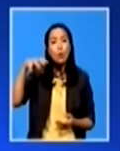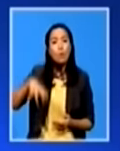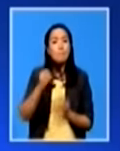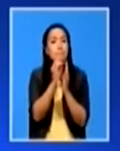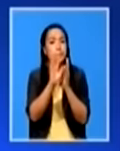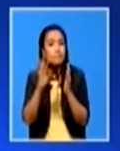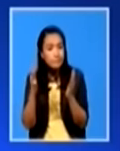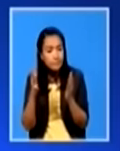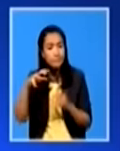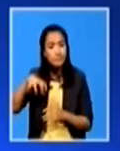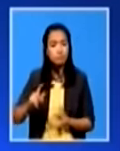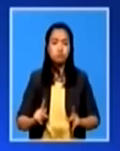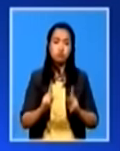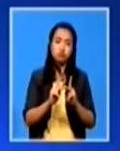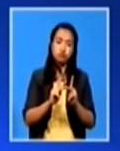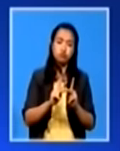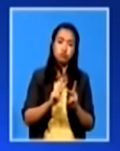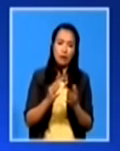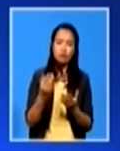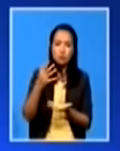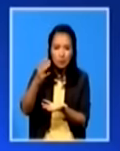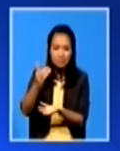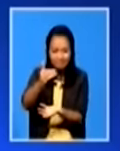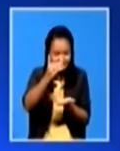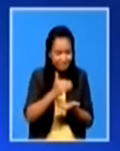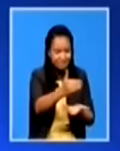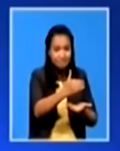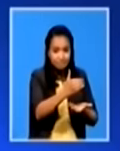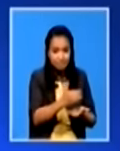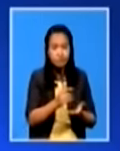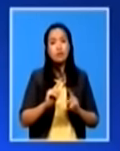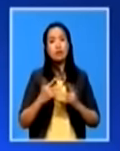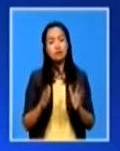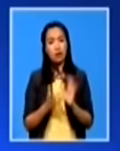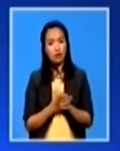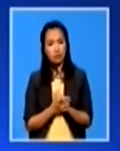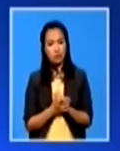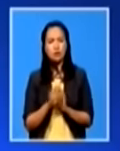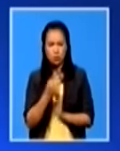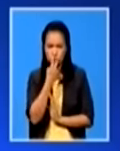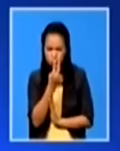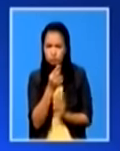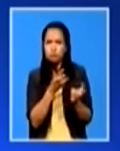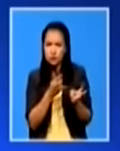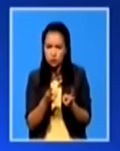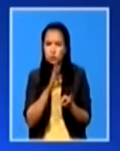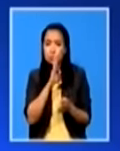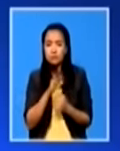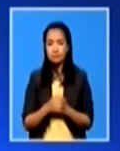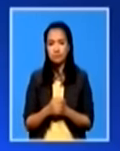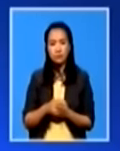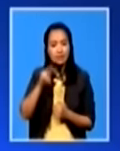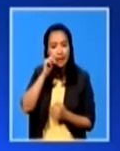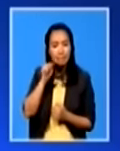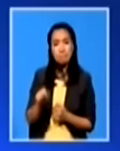ไม้หรือกระทรวงทรัพย์ก็หาพันไม้มาให้แต่ถึงเวลาแล้วมันต้องเอาหลักการมาดูที่ว่าถ้าเราปลูกในพื้นที่ที่ไม่มี